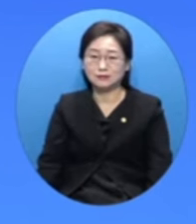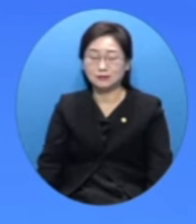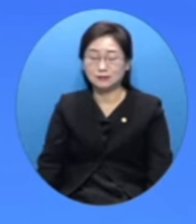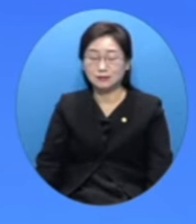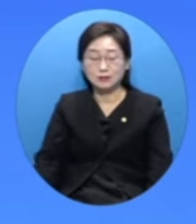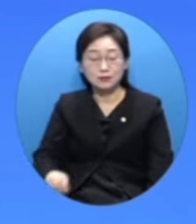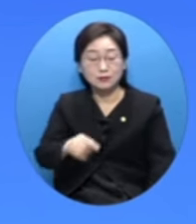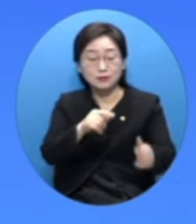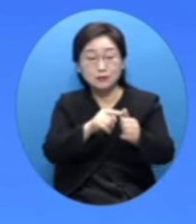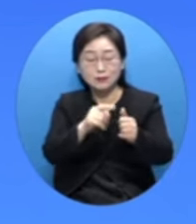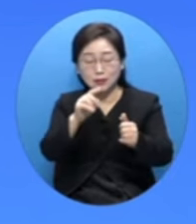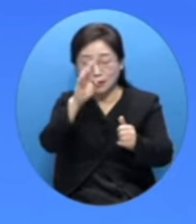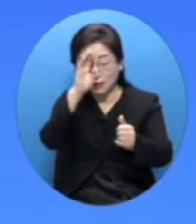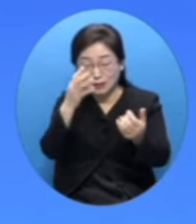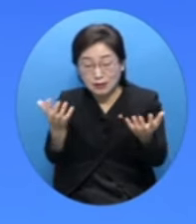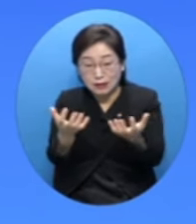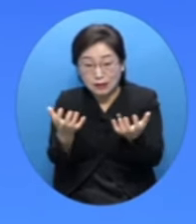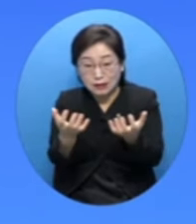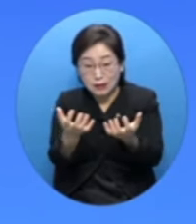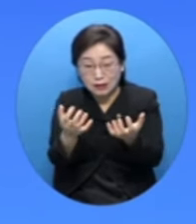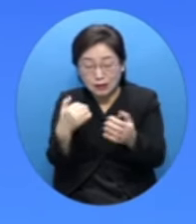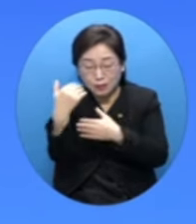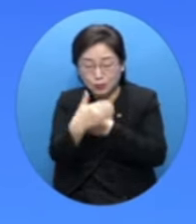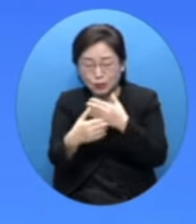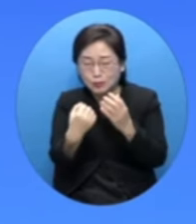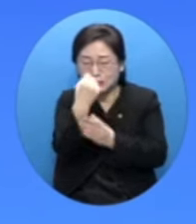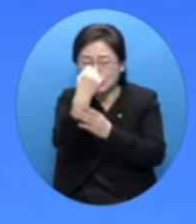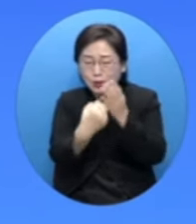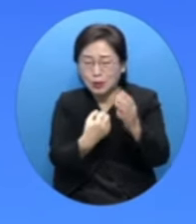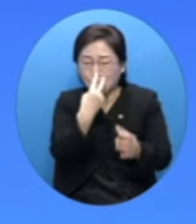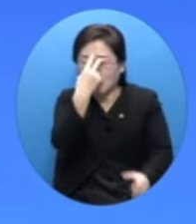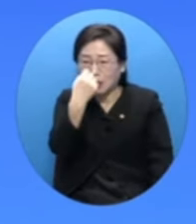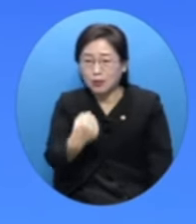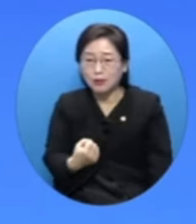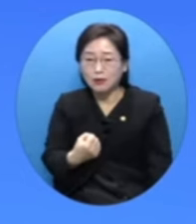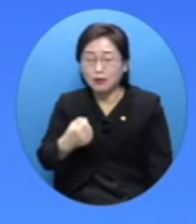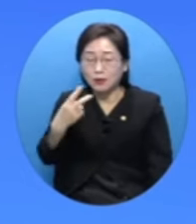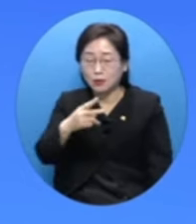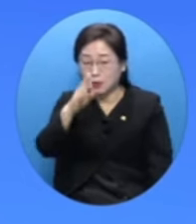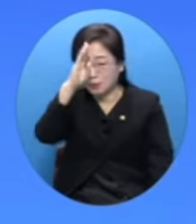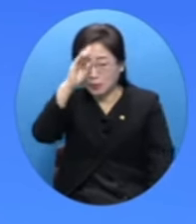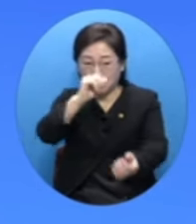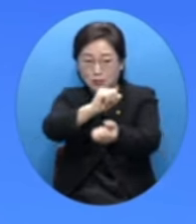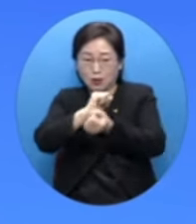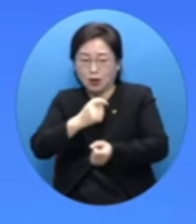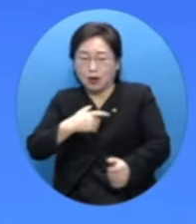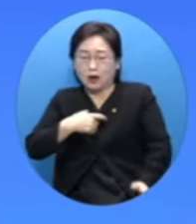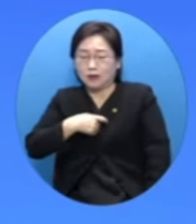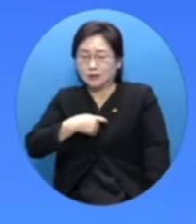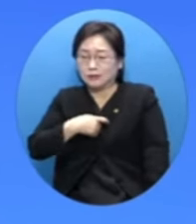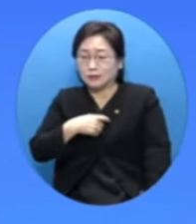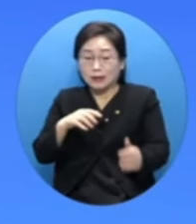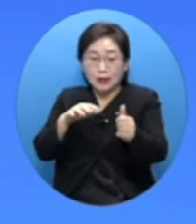한센병으로 몸이 썩어가 악취가 나고, 또 그 병이 올까 봐 가까이 다가가지 않는